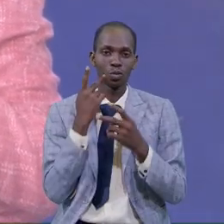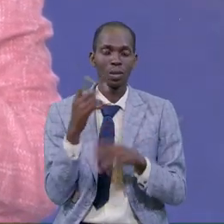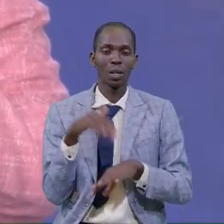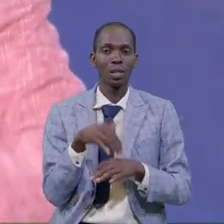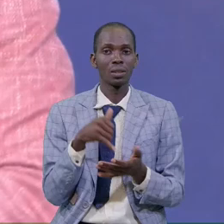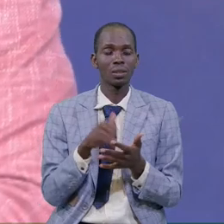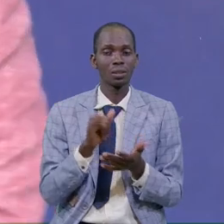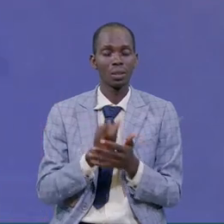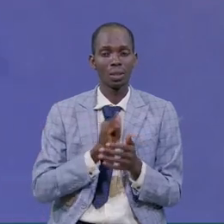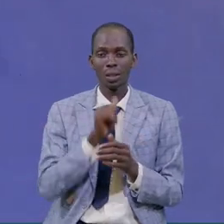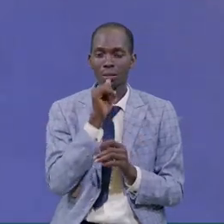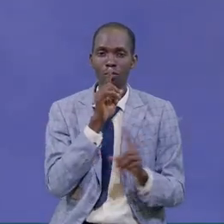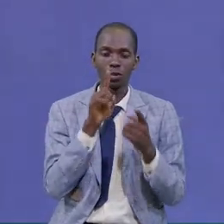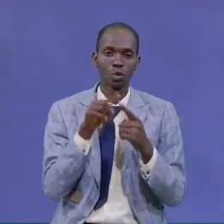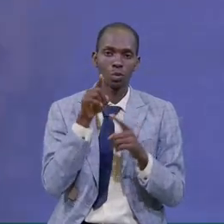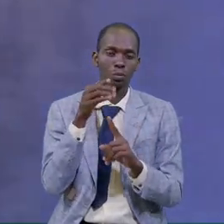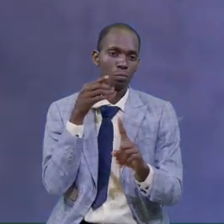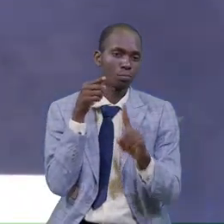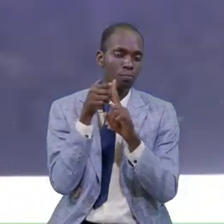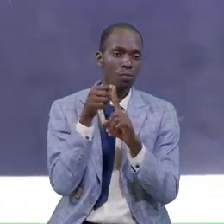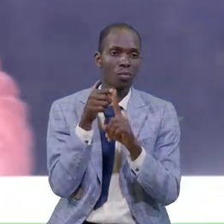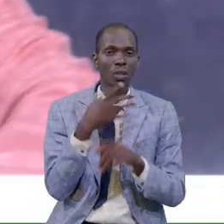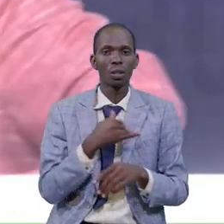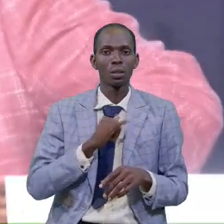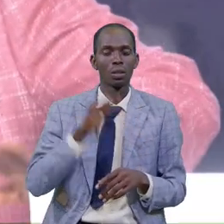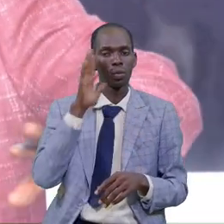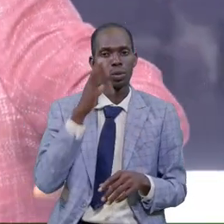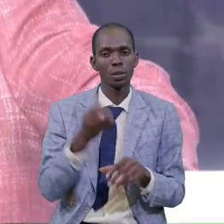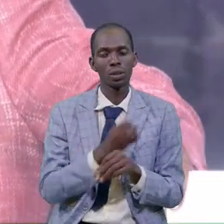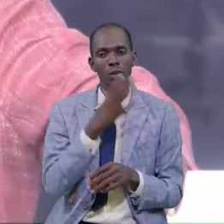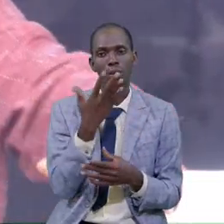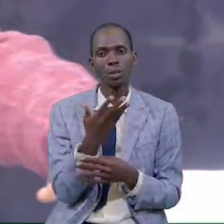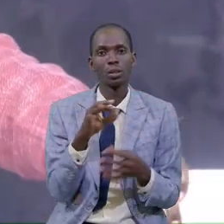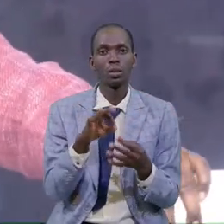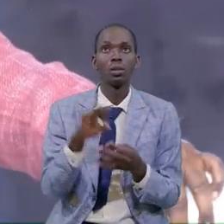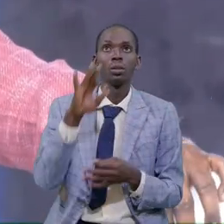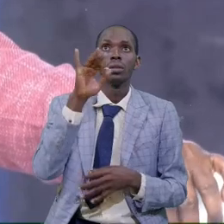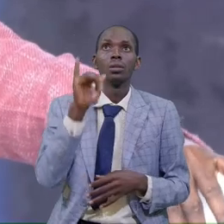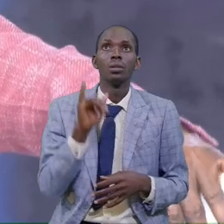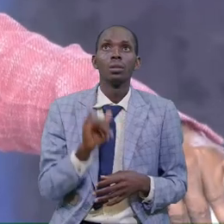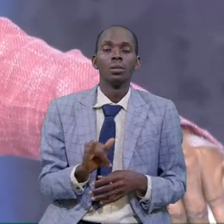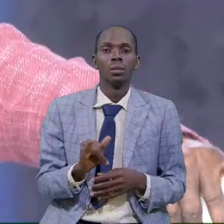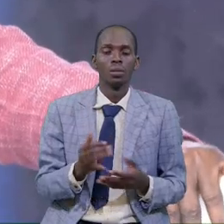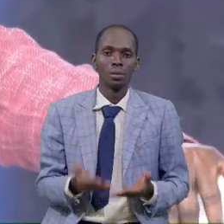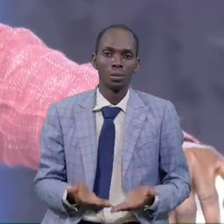en particulier. Et je vais prendre ta main, spirituellement parlant, t'élever.